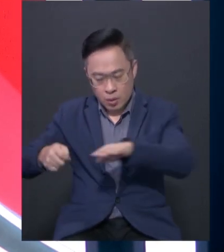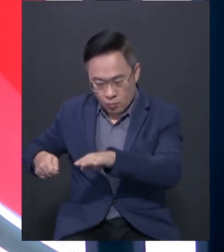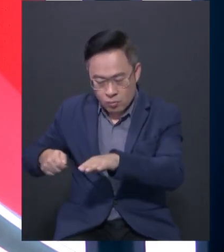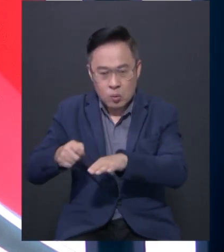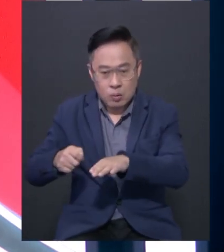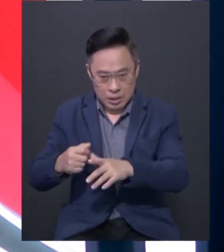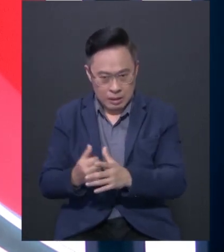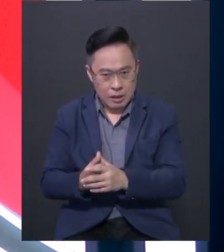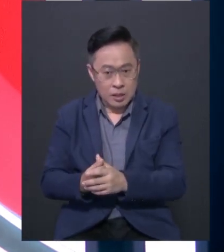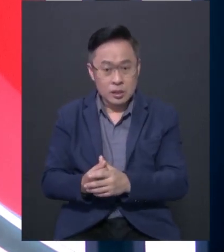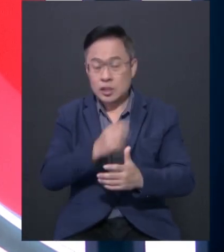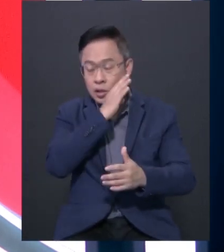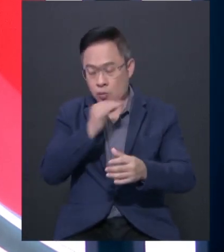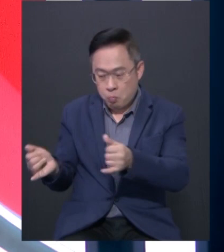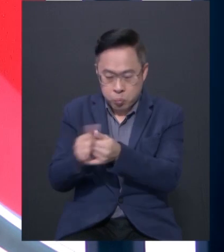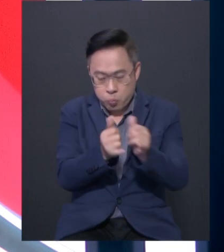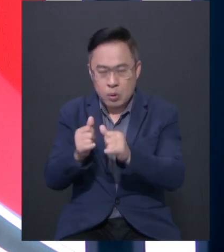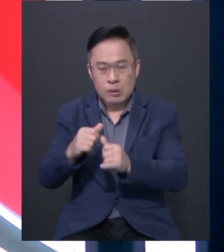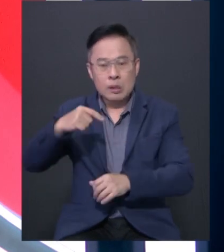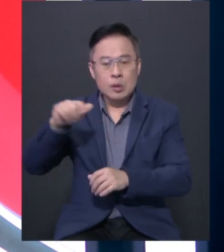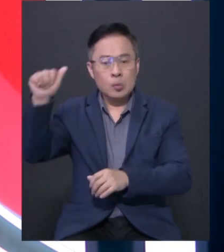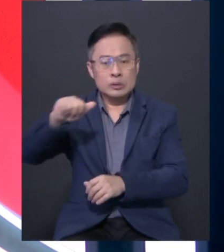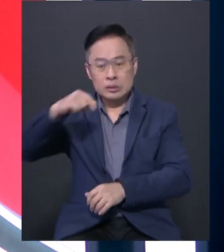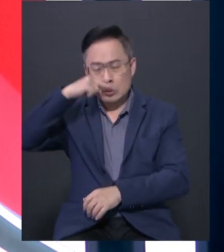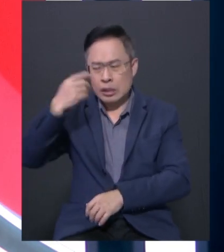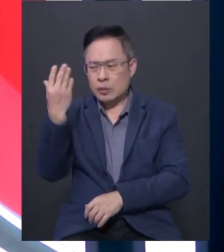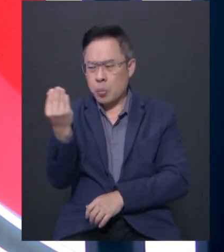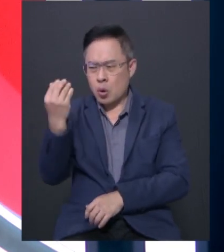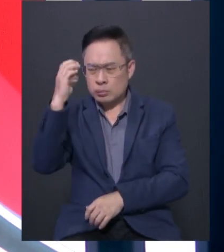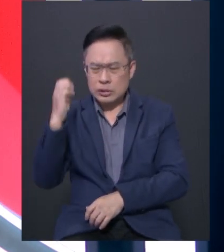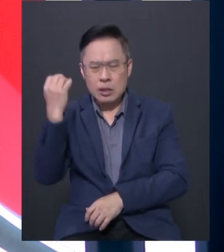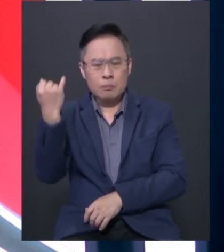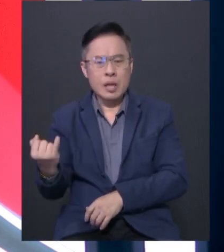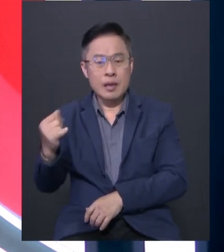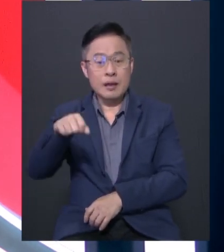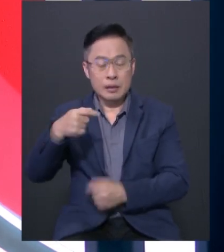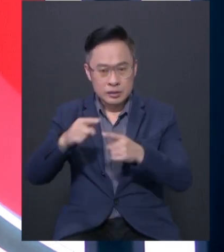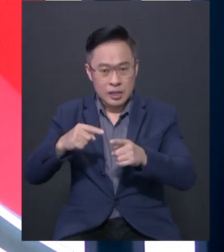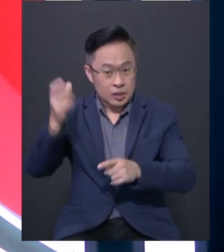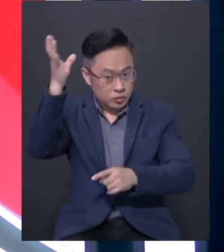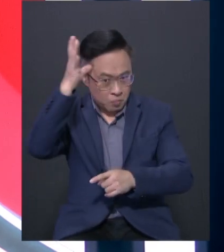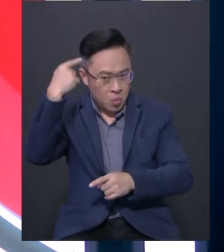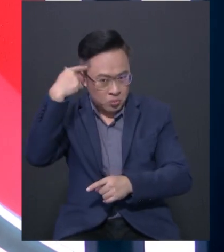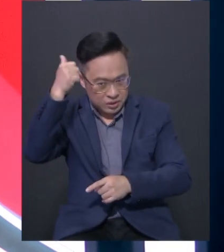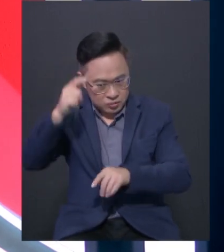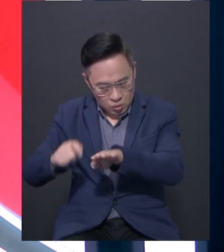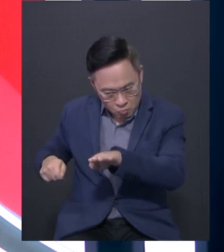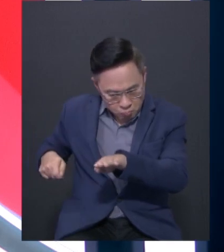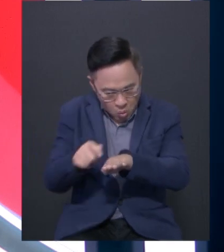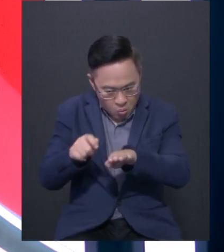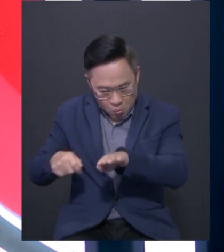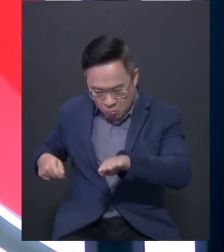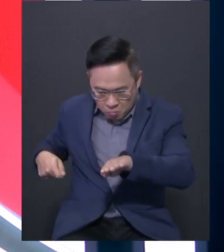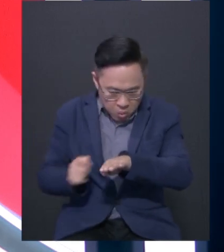รงอ่ะมันสู้ไม่ไหว อันนี้นี่มันสมอง มันสมองและความนิ่งแล้วก็ฝีมือการฝึกซ้อมซึ่งเรื่องเนี้ยไม่ว่าคุณจะมาจากชาติไหน